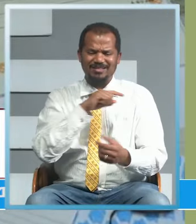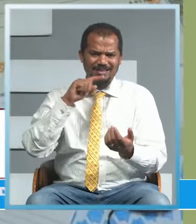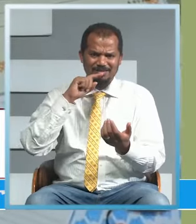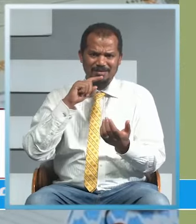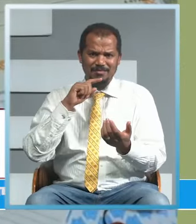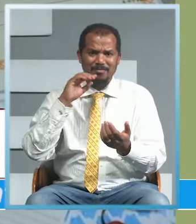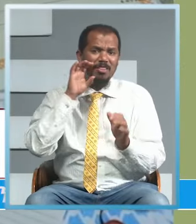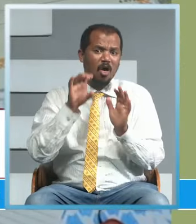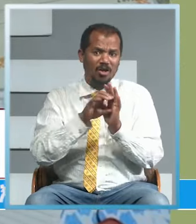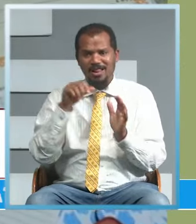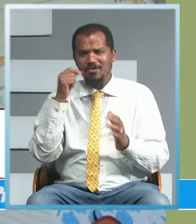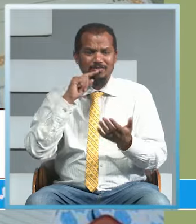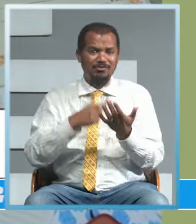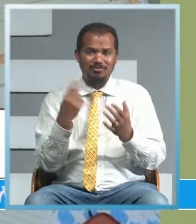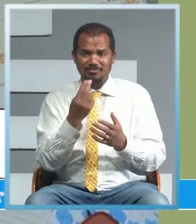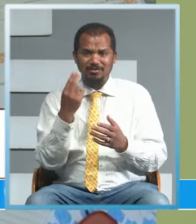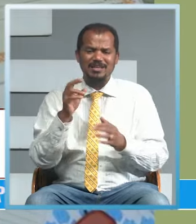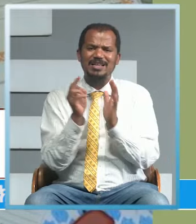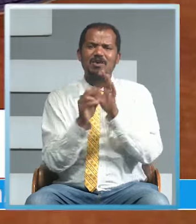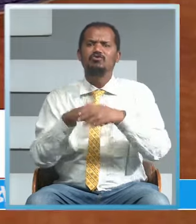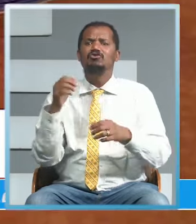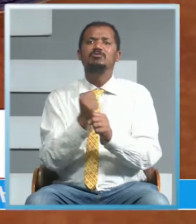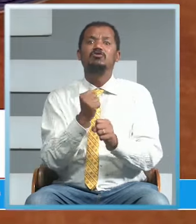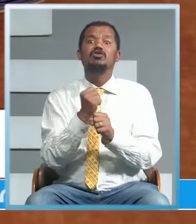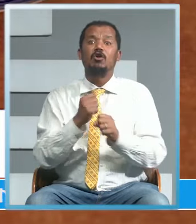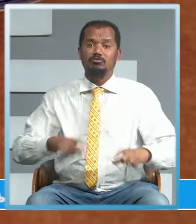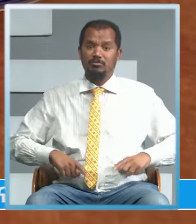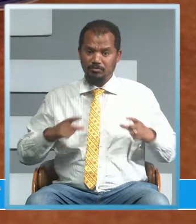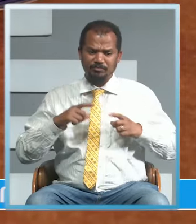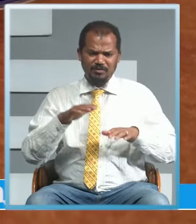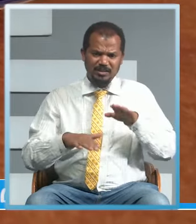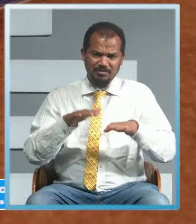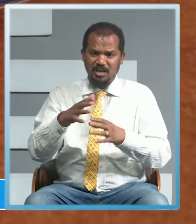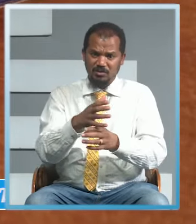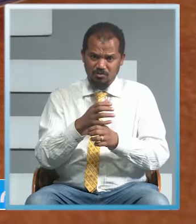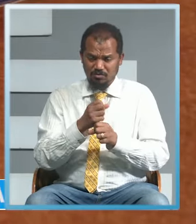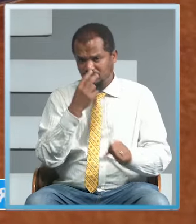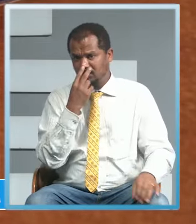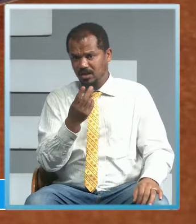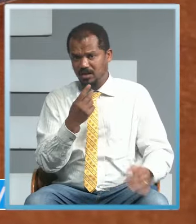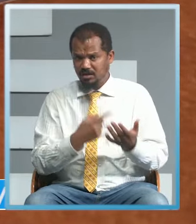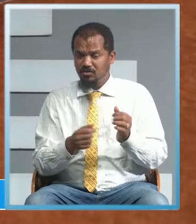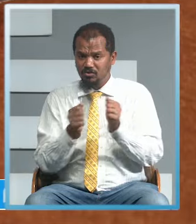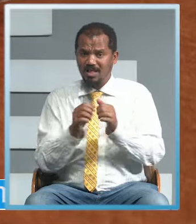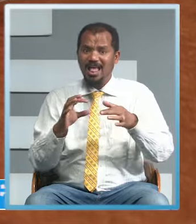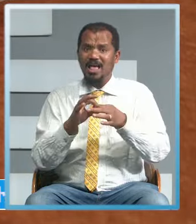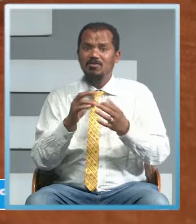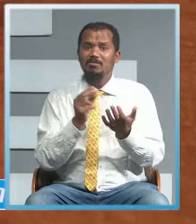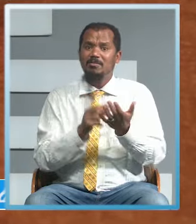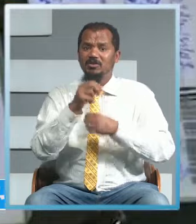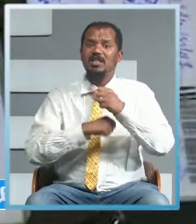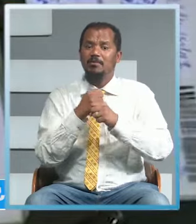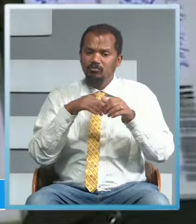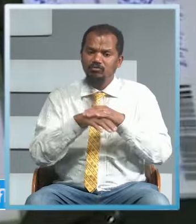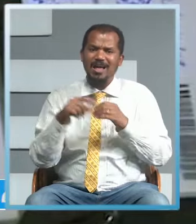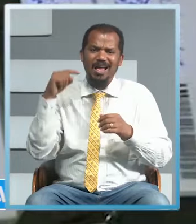ሐሰተኛ መታወቂያና ሌሎች ማስረጃዎችን በመጠቀም ከጉጭ የሚሰሩ ስራዎች በመኖራቸው እርምጃ ሲወሰድባቸው ይስተዋላል። ከዚሁ ጋር ተያይዞ